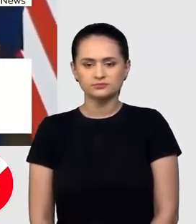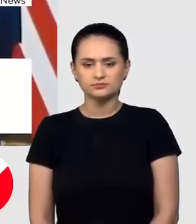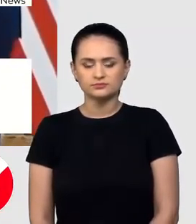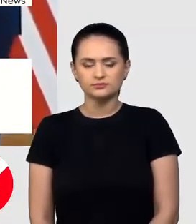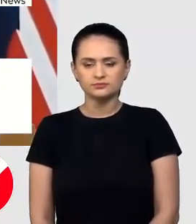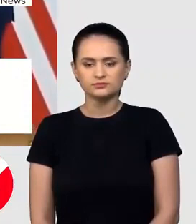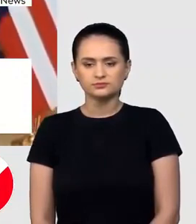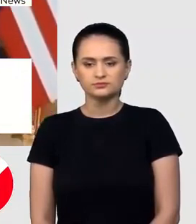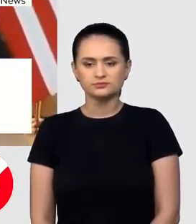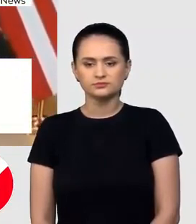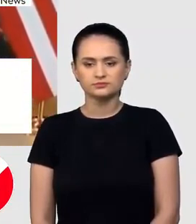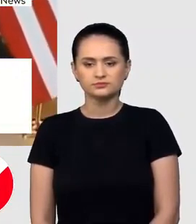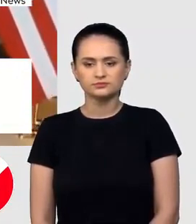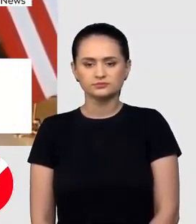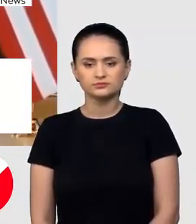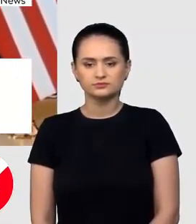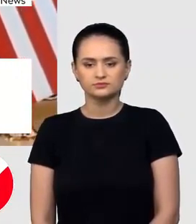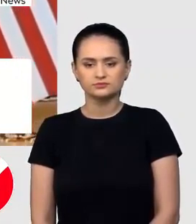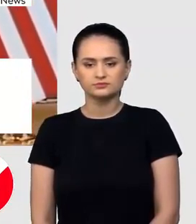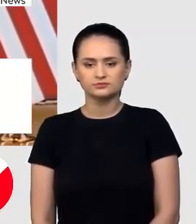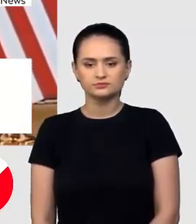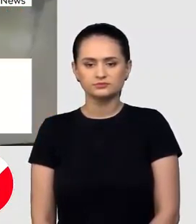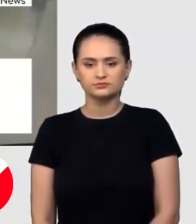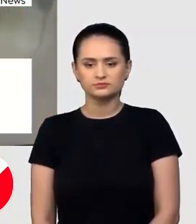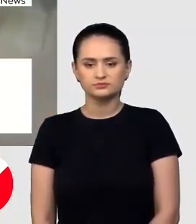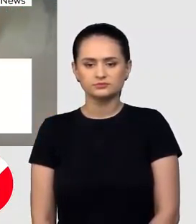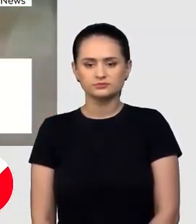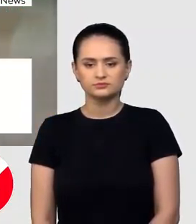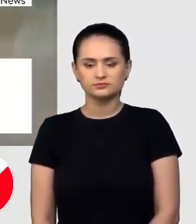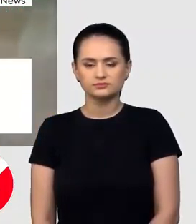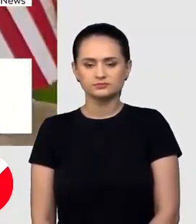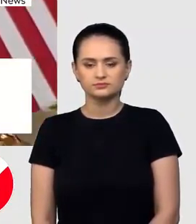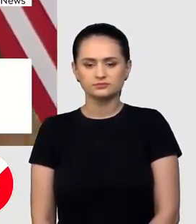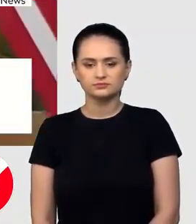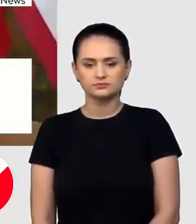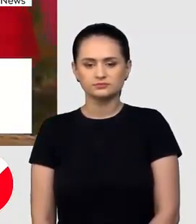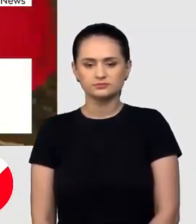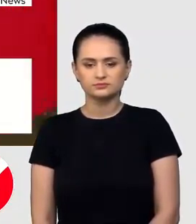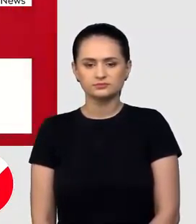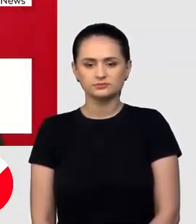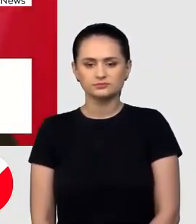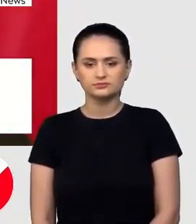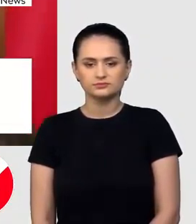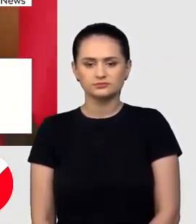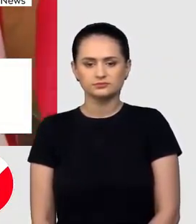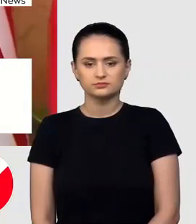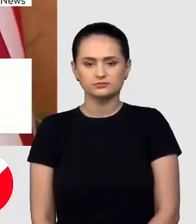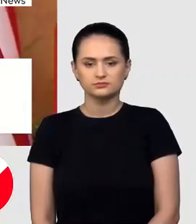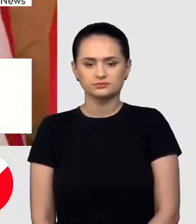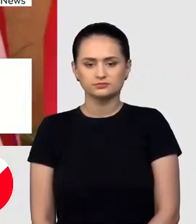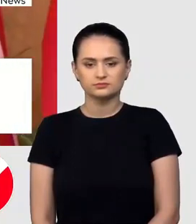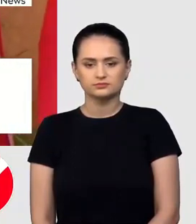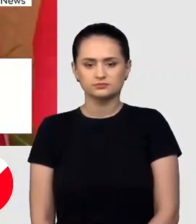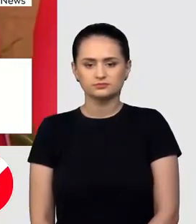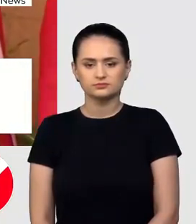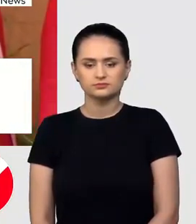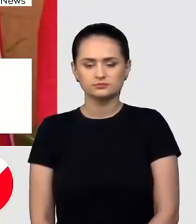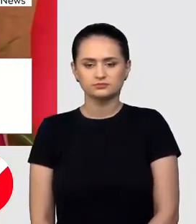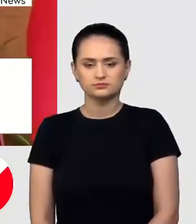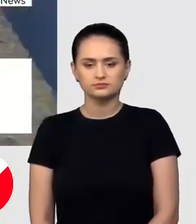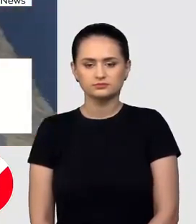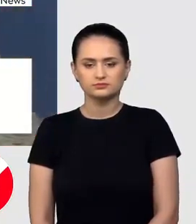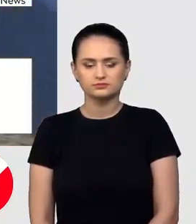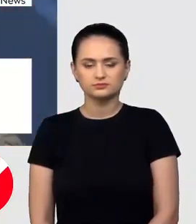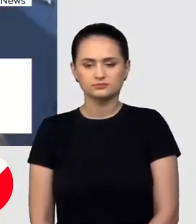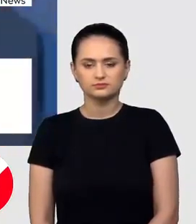aici relațiile și discuțiile sunt extrem de delicate și extrem de firave, pentru că este o linie foarte